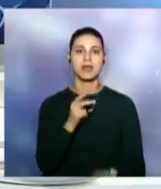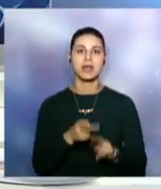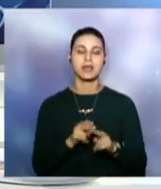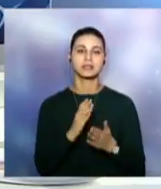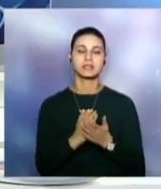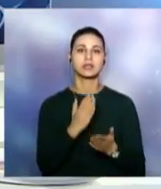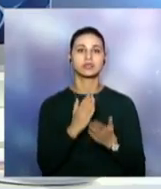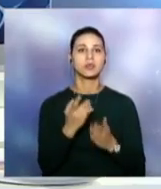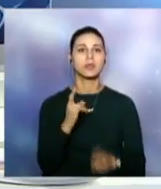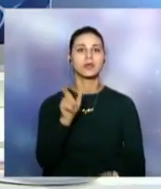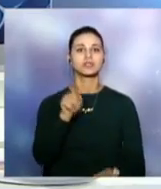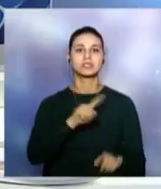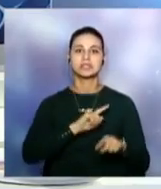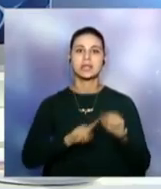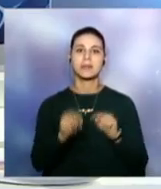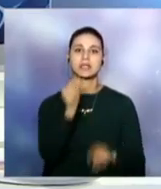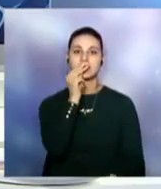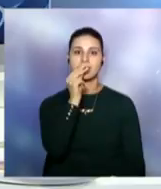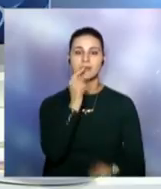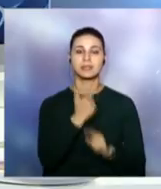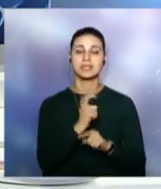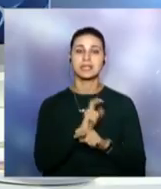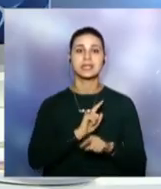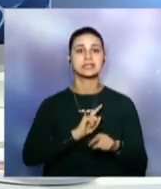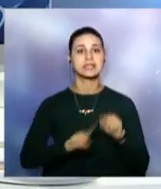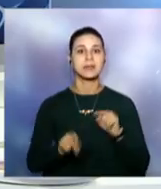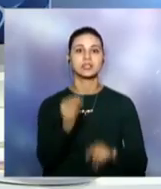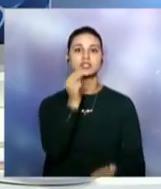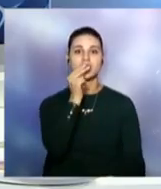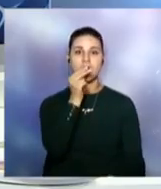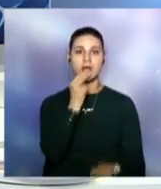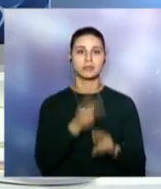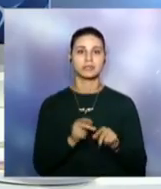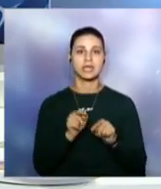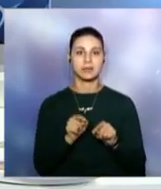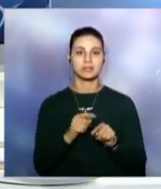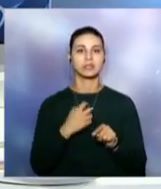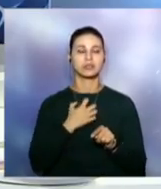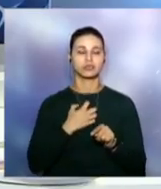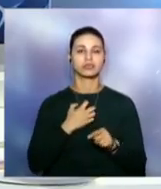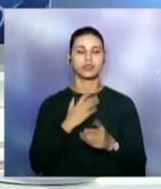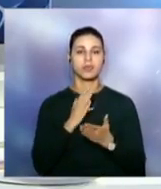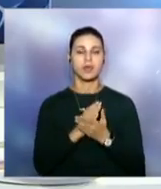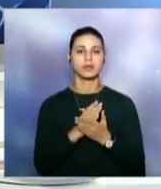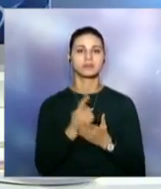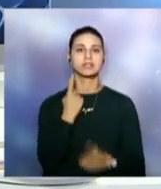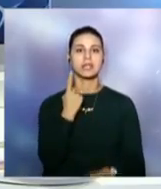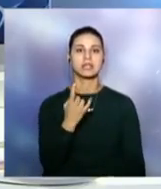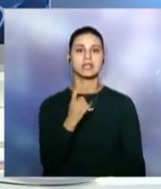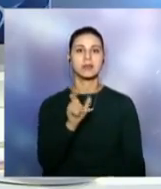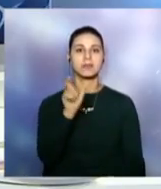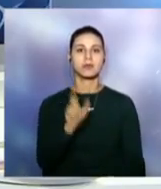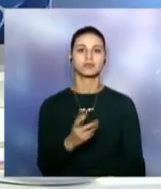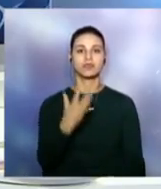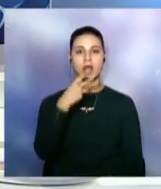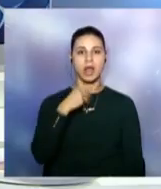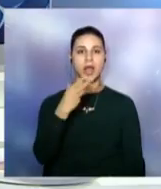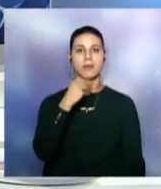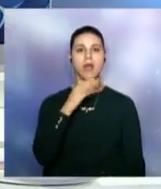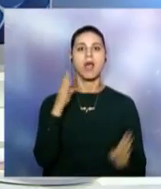თუ ბავშვი სწრაფად იკვებება, ანუ ძალიან სწრაფად ჭამს ამ პროდუქტს, ამასაც აქვს მნიშვნელობა. ერთი, ბავშვები ყლაპავენ